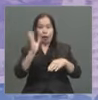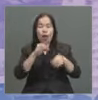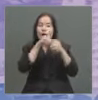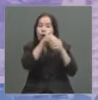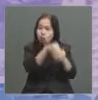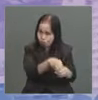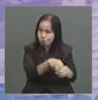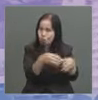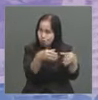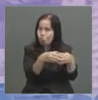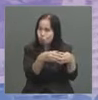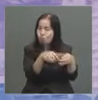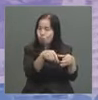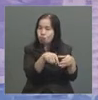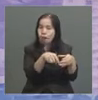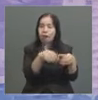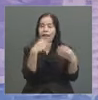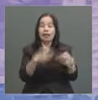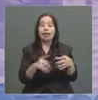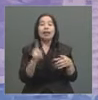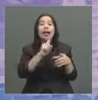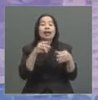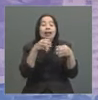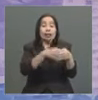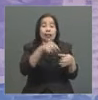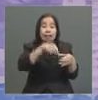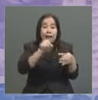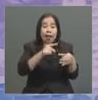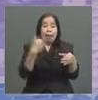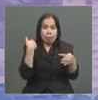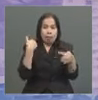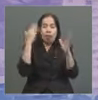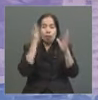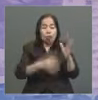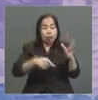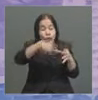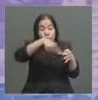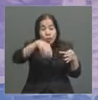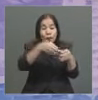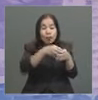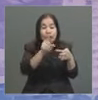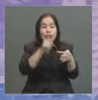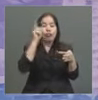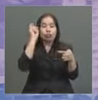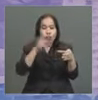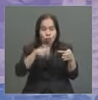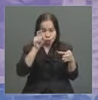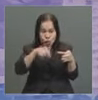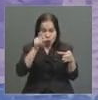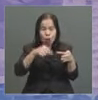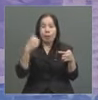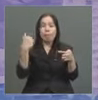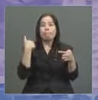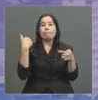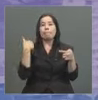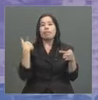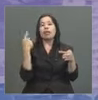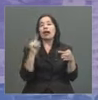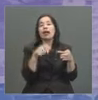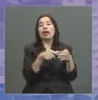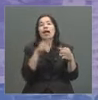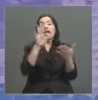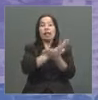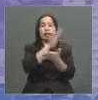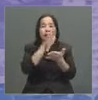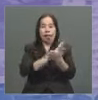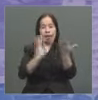ำหนดสถานการณ์ฉุกเฉินนะฮะซึ่งในจำนวนนี้เนี่ยก็รวมถึงการที่ว่าจะต้องมี ทุกคนที่เข้ามาเนี่ยจะต้องมีเอกส